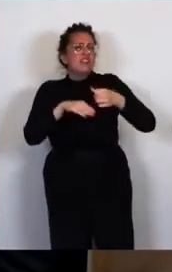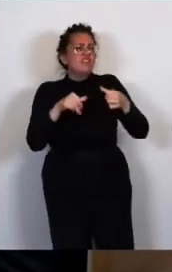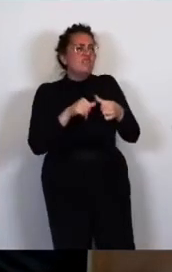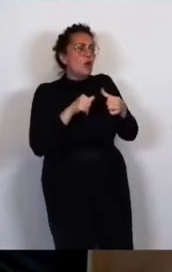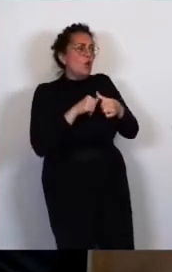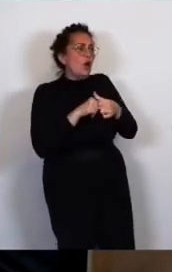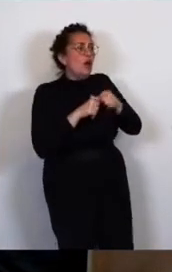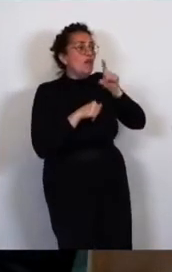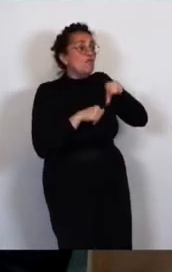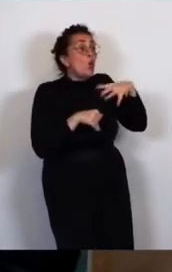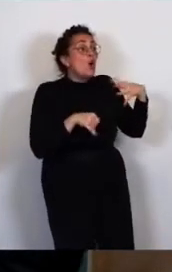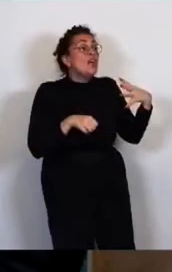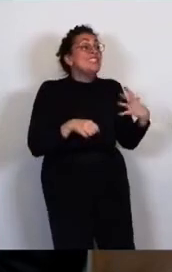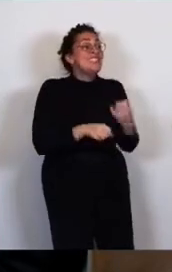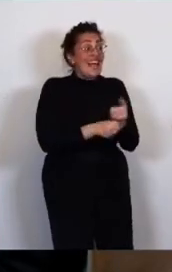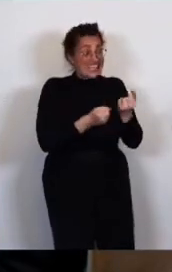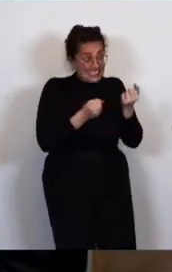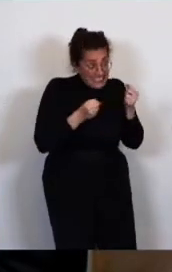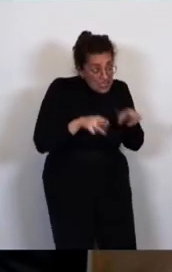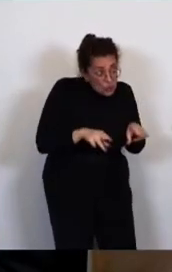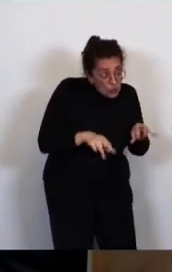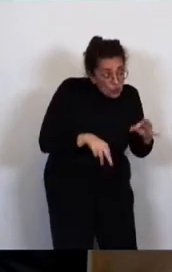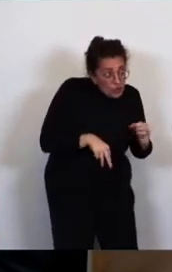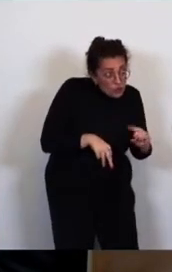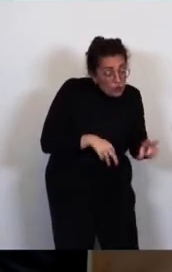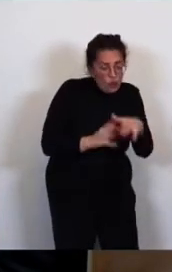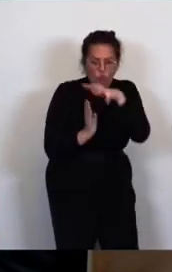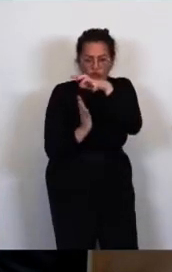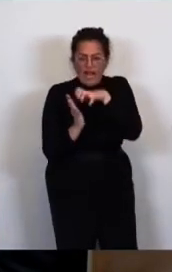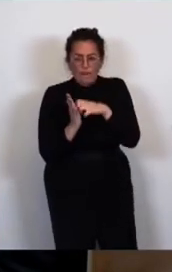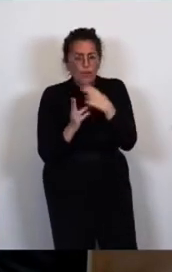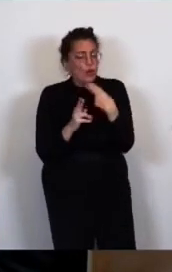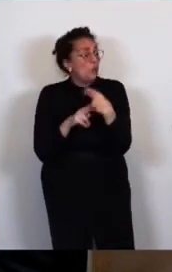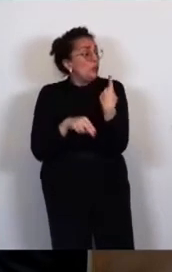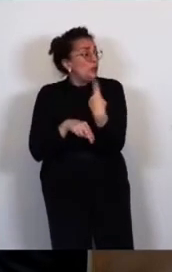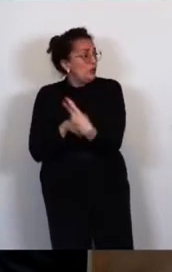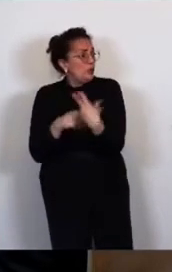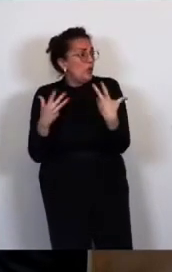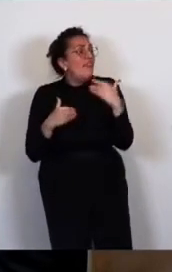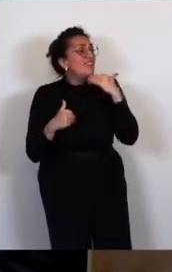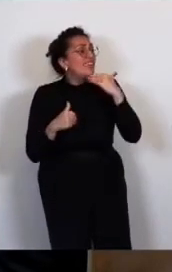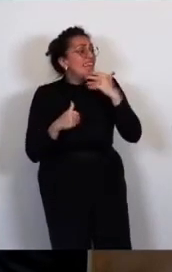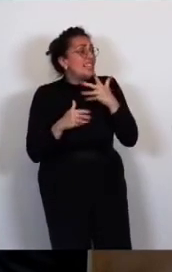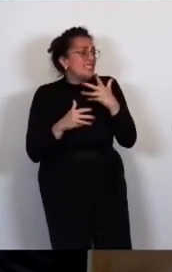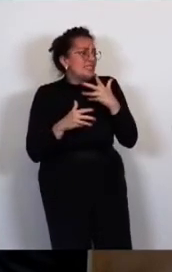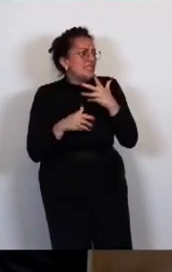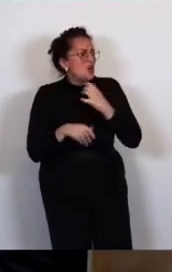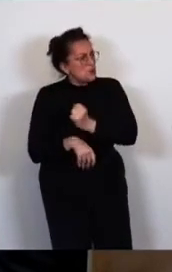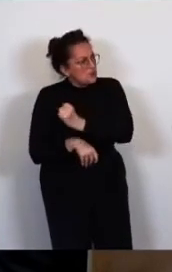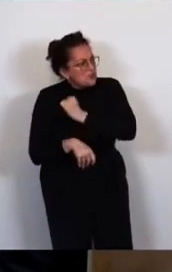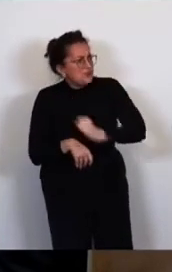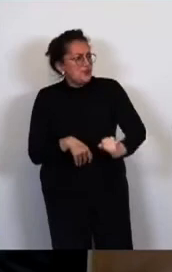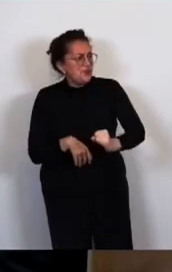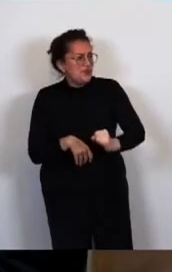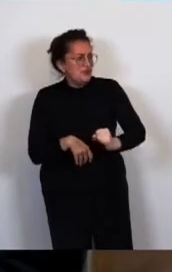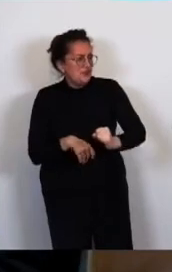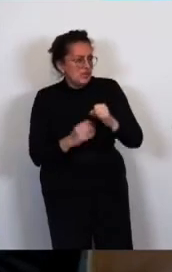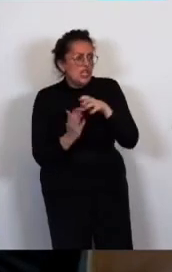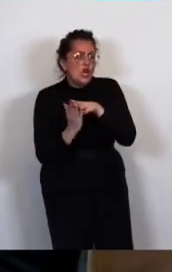réel pour la collectivité dans un rapport intitulé, je cite, « La grande vitesse, un modèle porté au-delà de sa